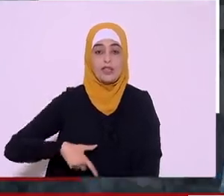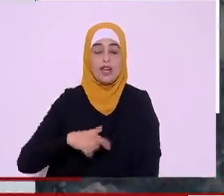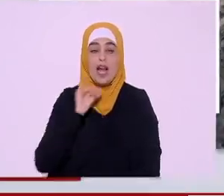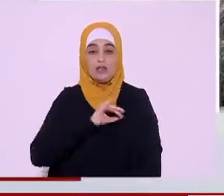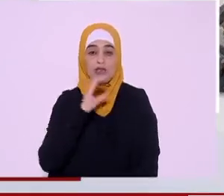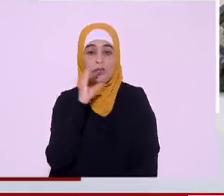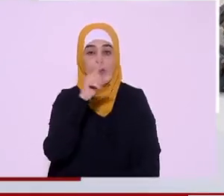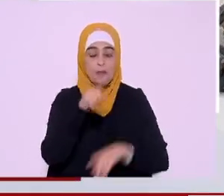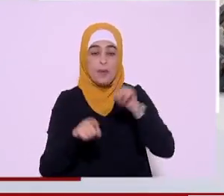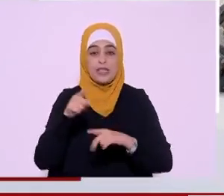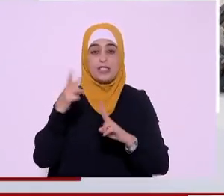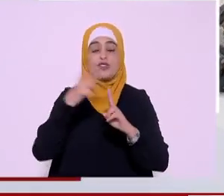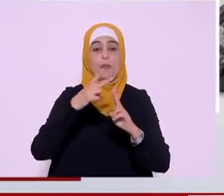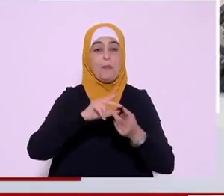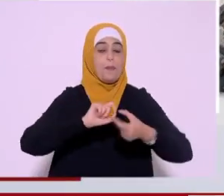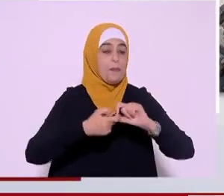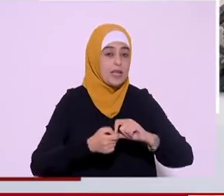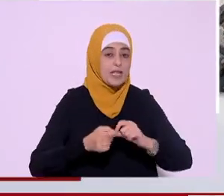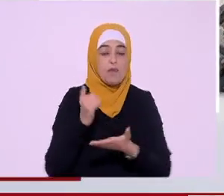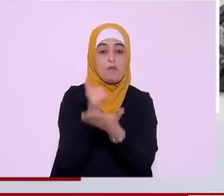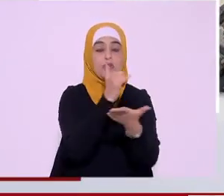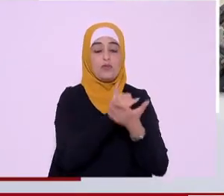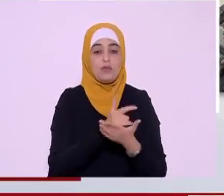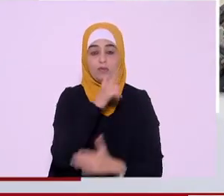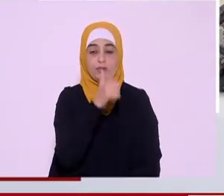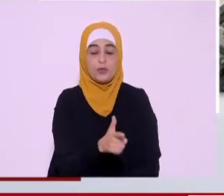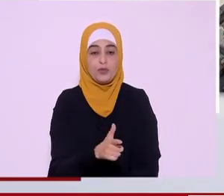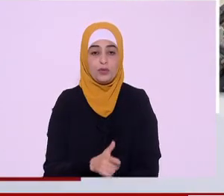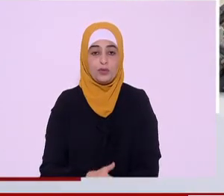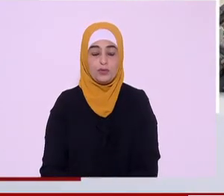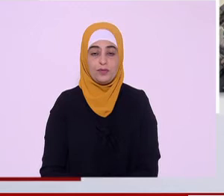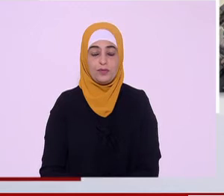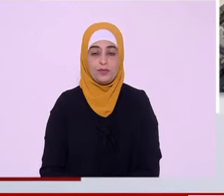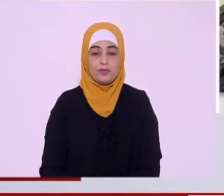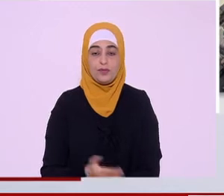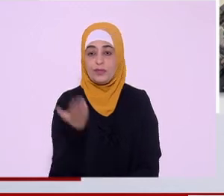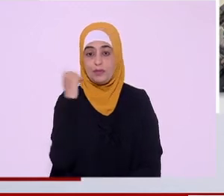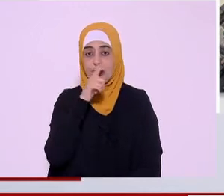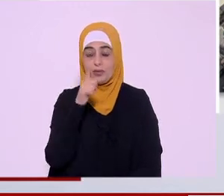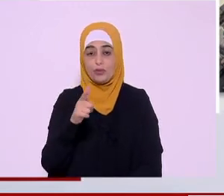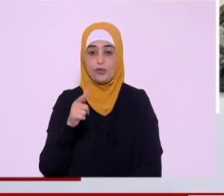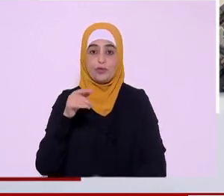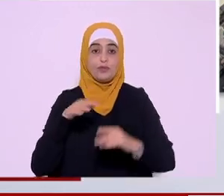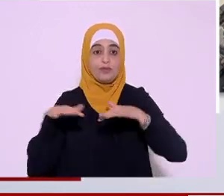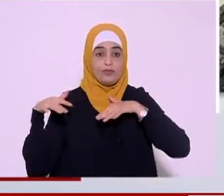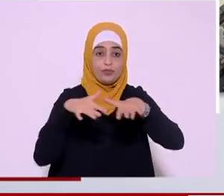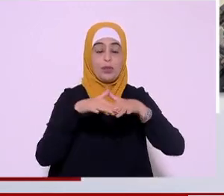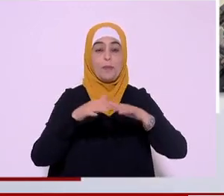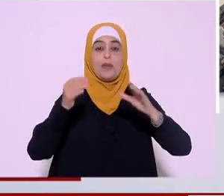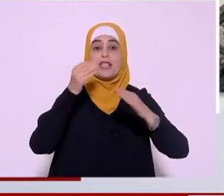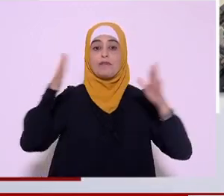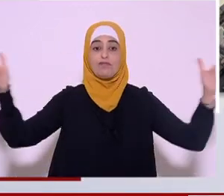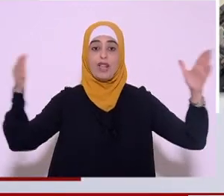الاستجابة لبعض مطالب الجمعيات أو المسؤولين ممن يطالبون، ممن طالبوا بالأمس بدهم عدد من المستودعات